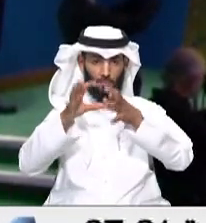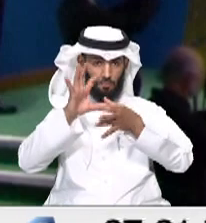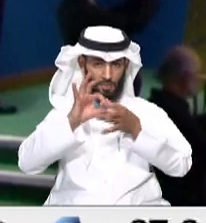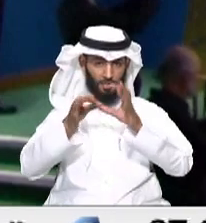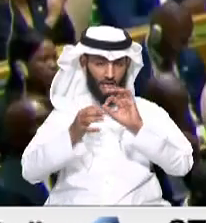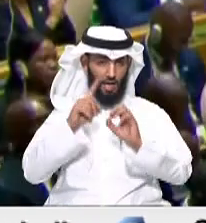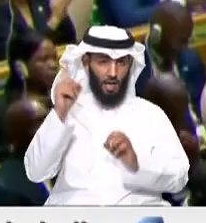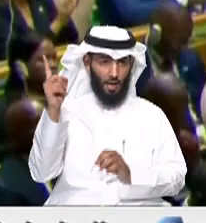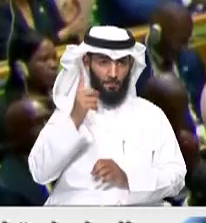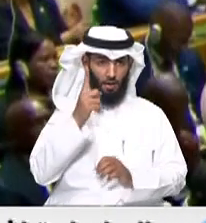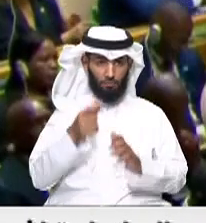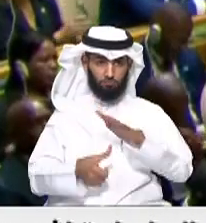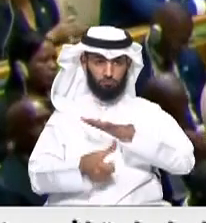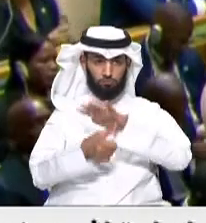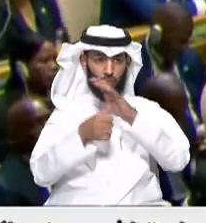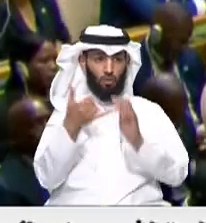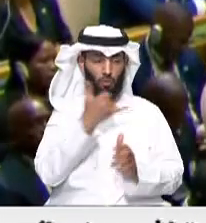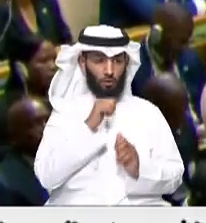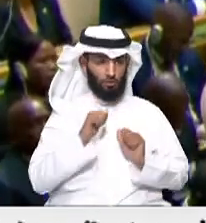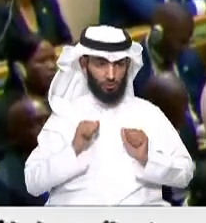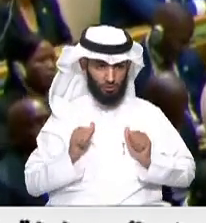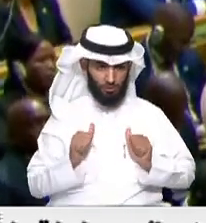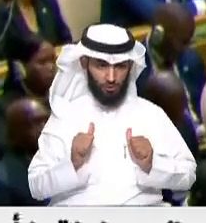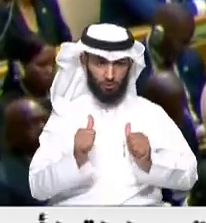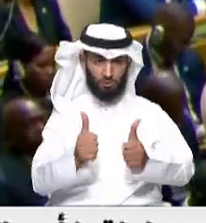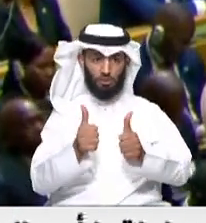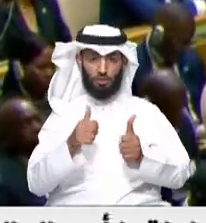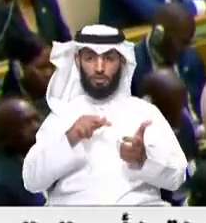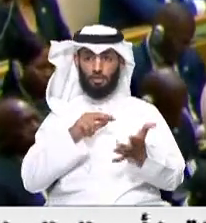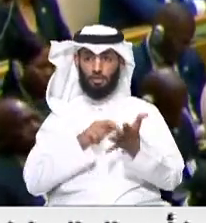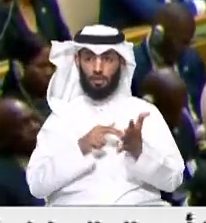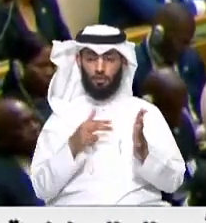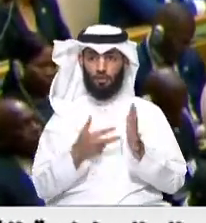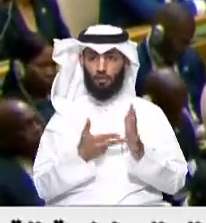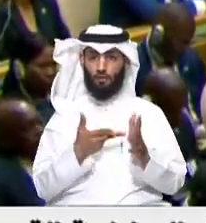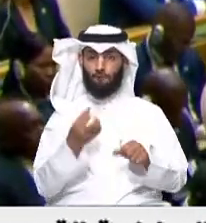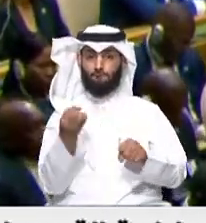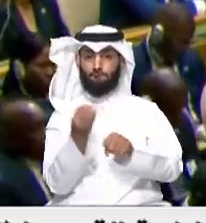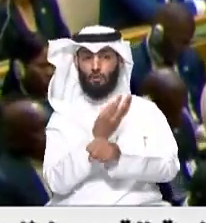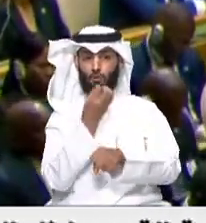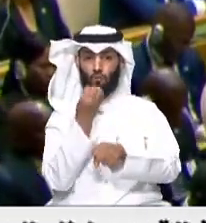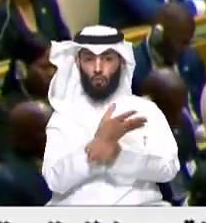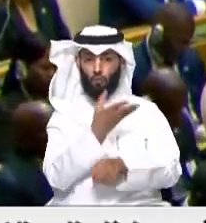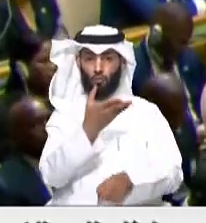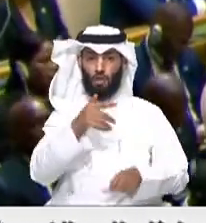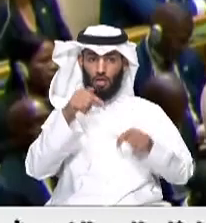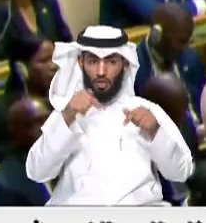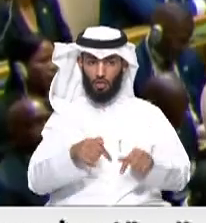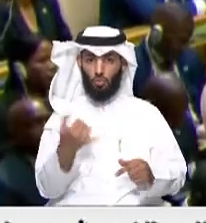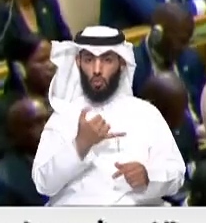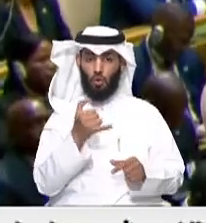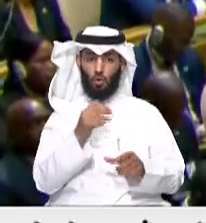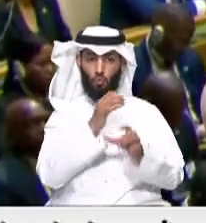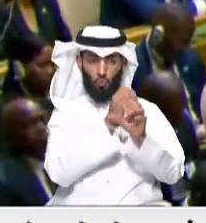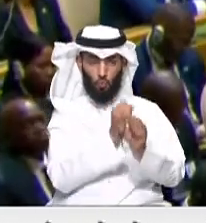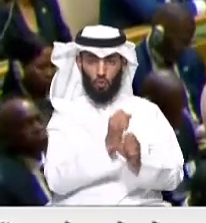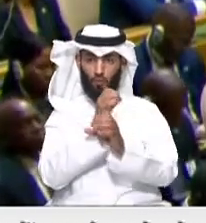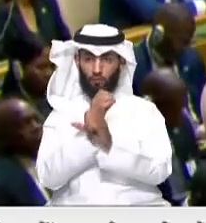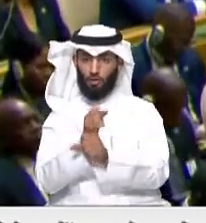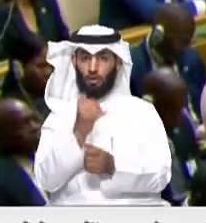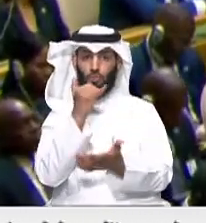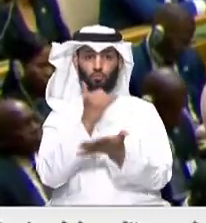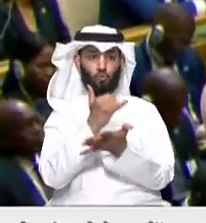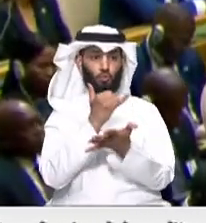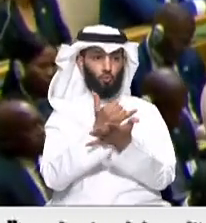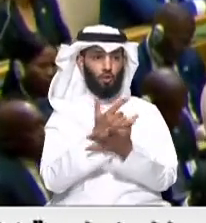المتحدة باتخاذ إجراءات جريئة لإنهاء الفضائع التي ترتكب في أسوأ الأزمات في العالم ومحاسبة للمسؤولين